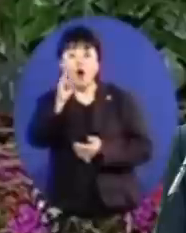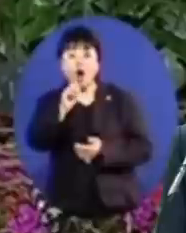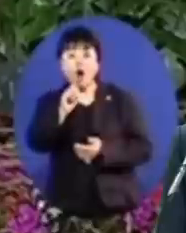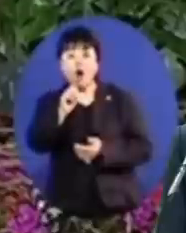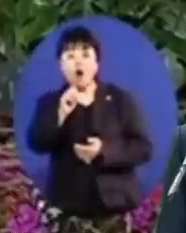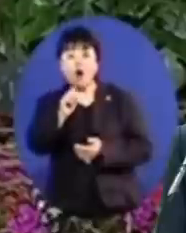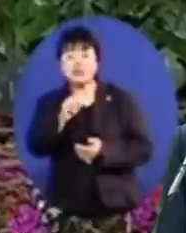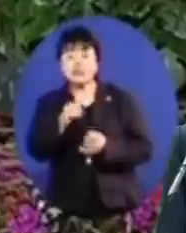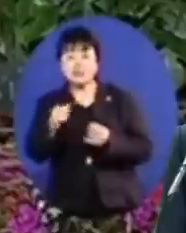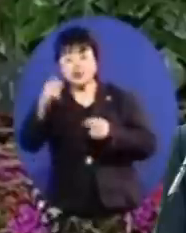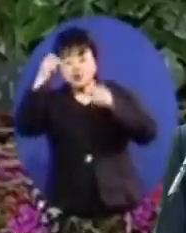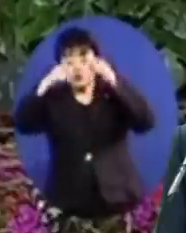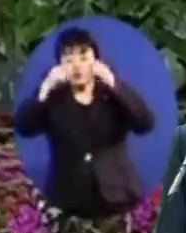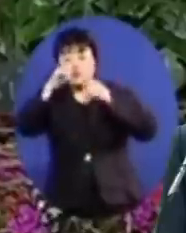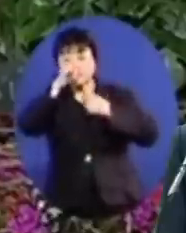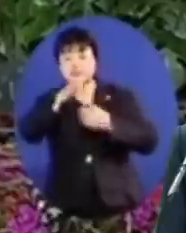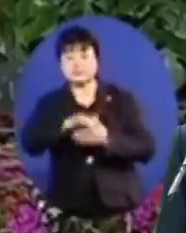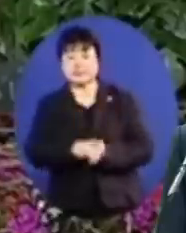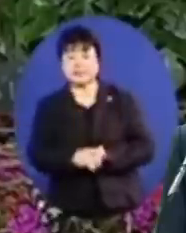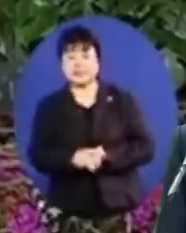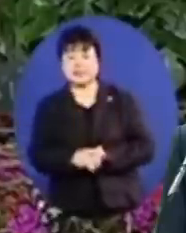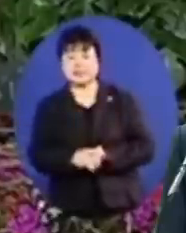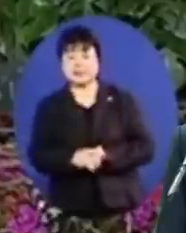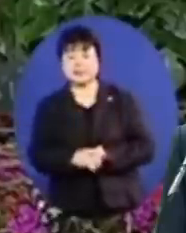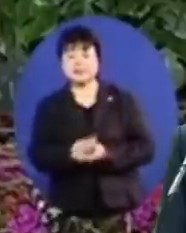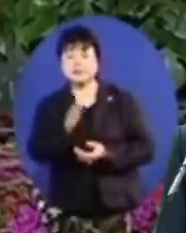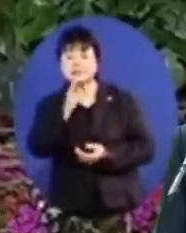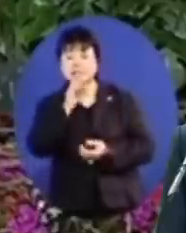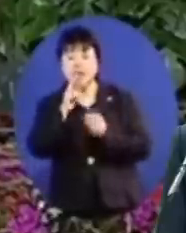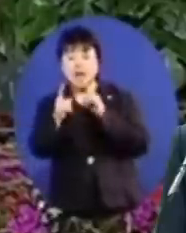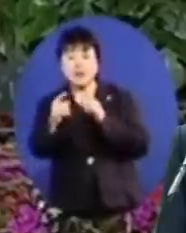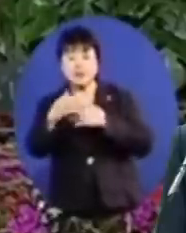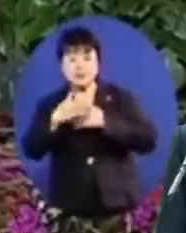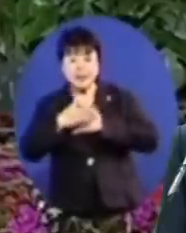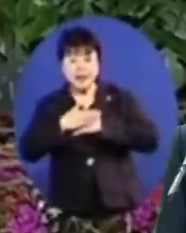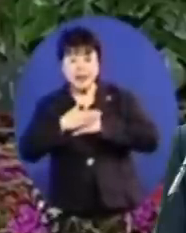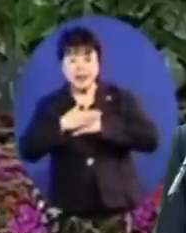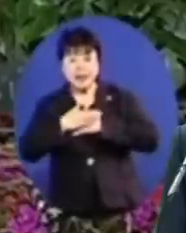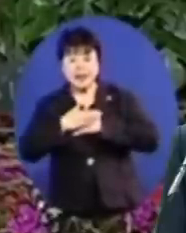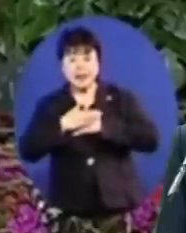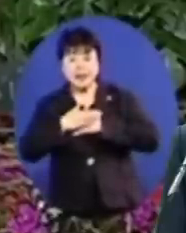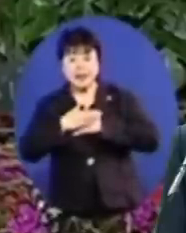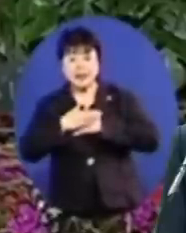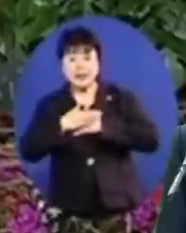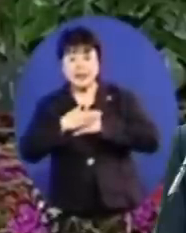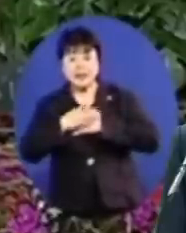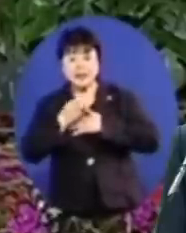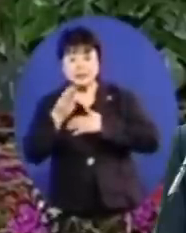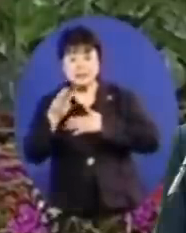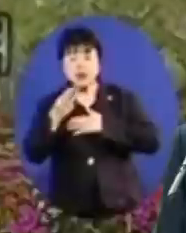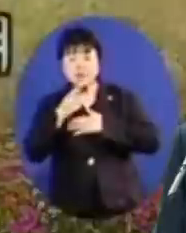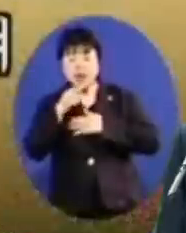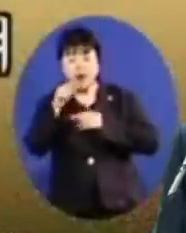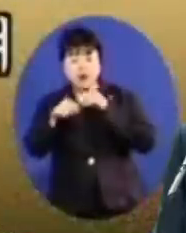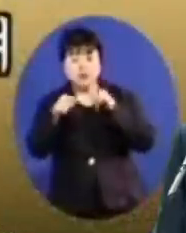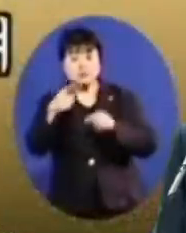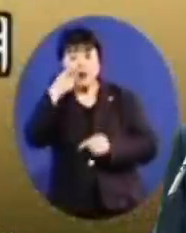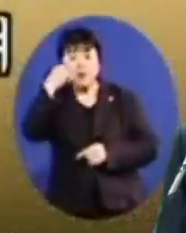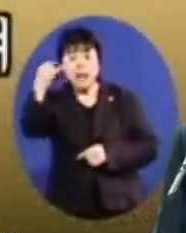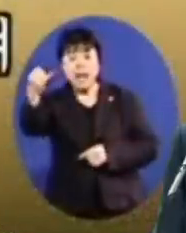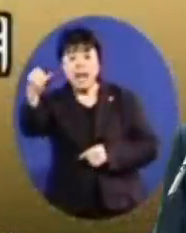눈물을 흘렸다고 합니다. 그는 이렇게 말했습니다. 내가 사흘만 걸을 수 있다면 어머니의